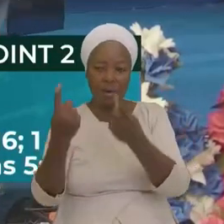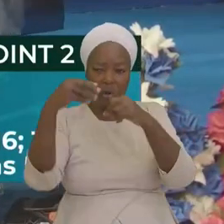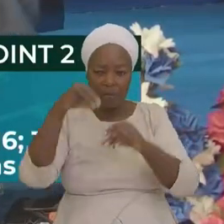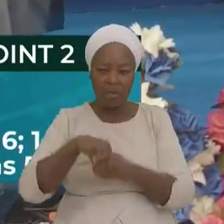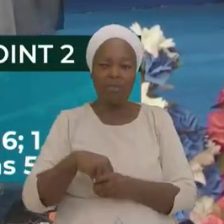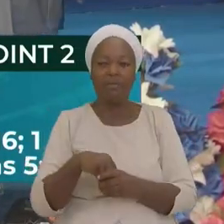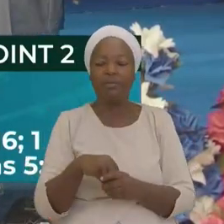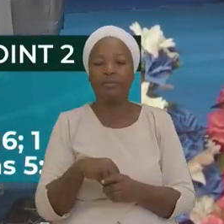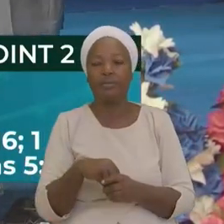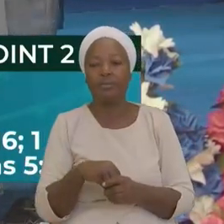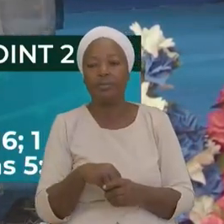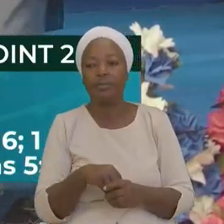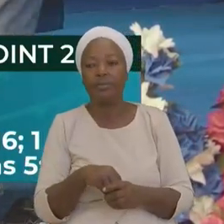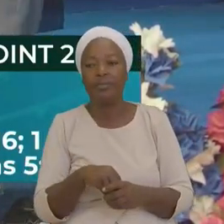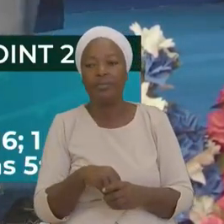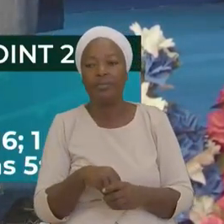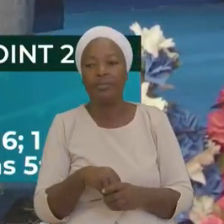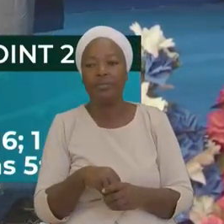son cœur, j'entrerai chez lui.